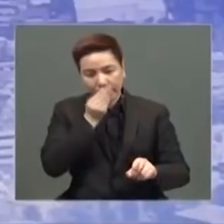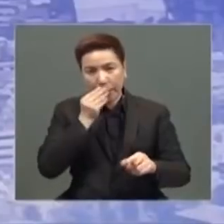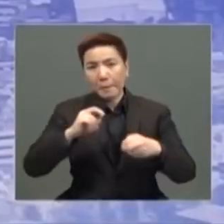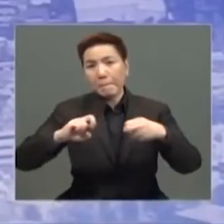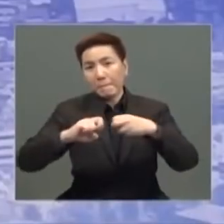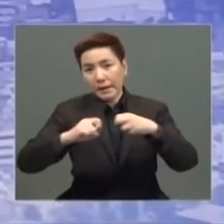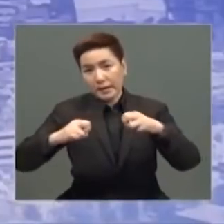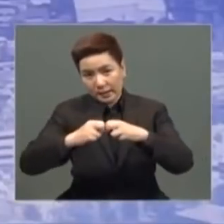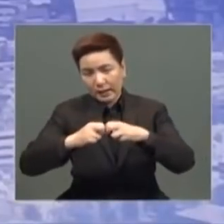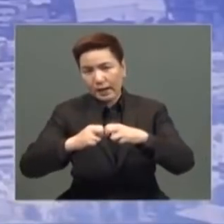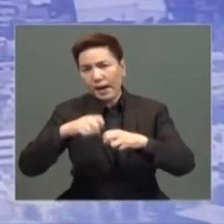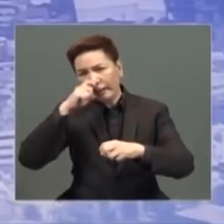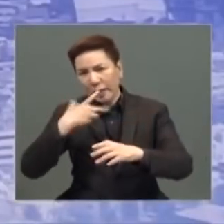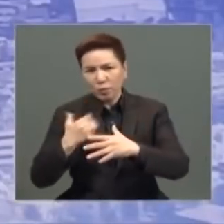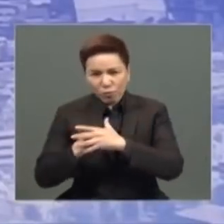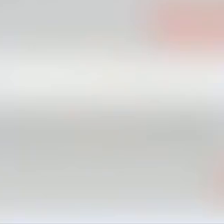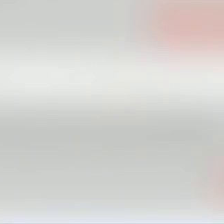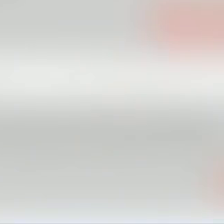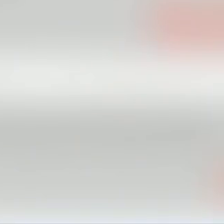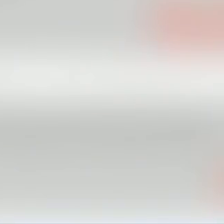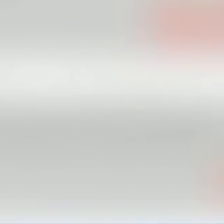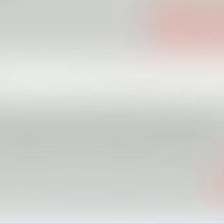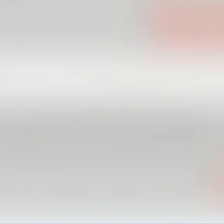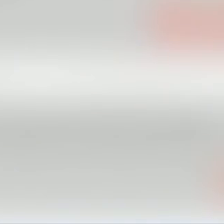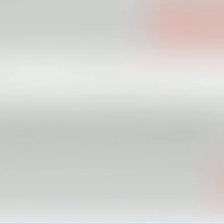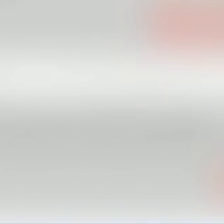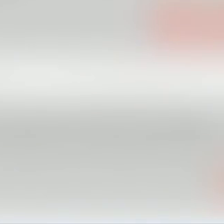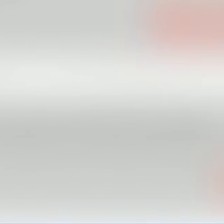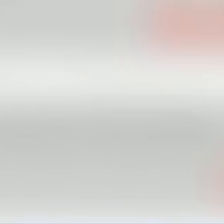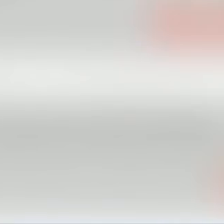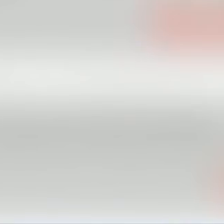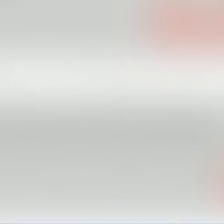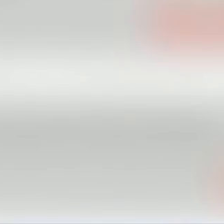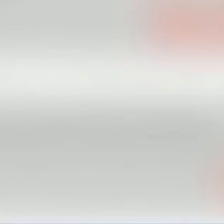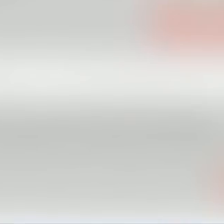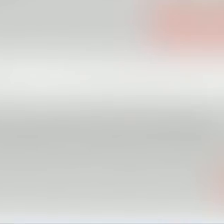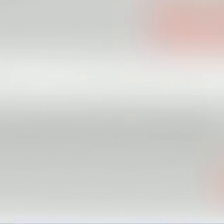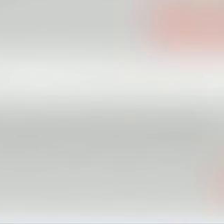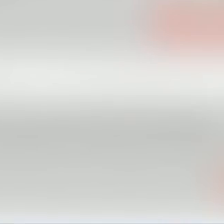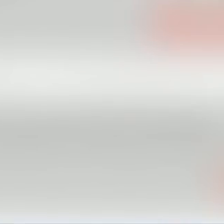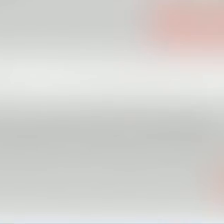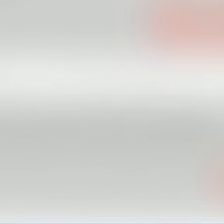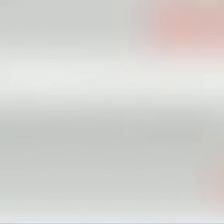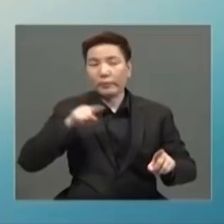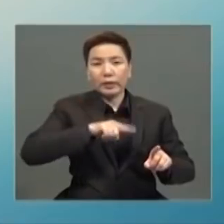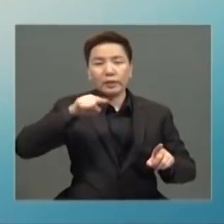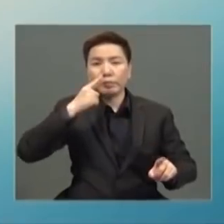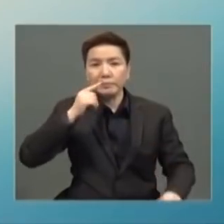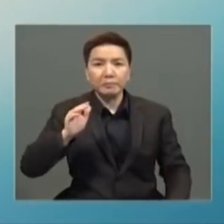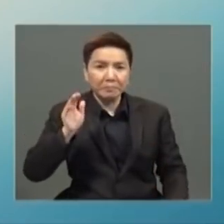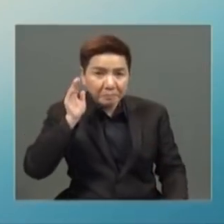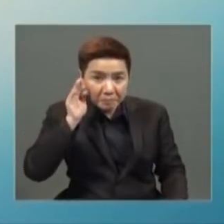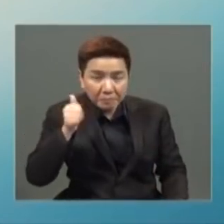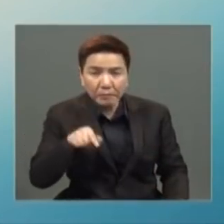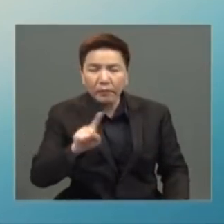ค่ะวันนี้พบผู้ป่วยโควิชใหม่ 249รายเด็ก9เดือนติดด้วยทหารเรือบนเรือหลวงจักรีนฤเบศรติดคอวี